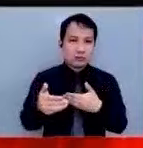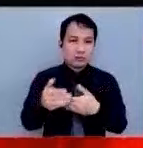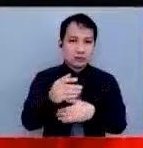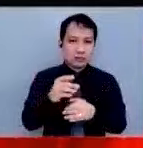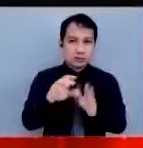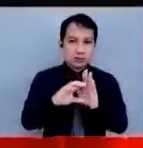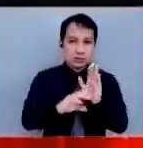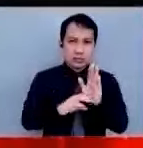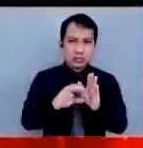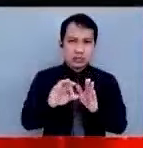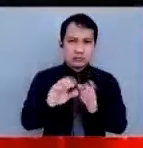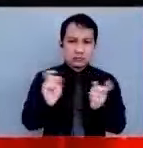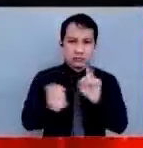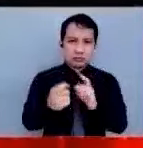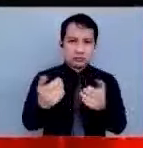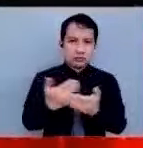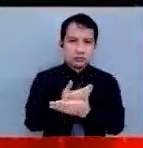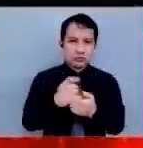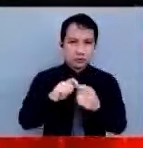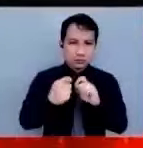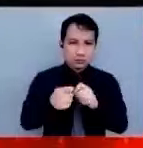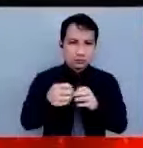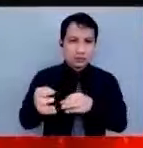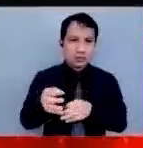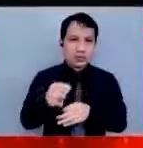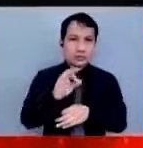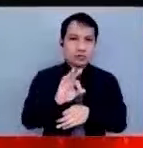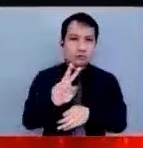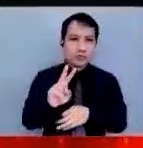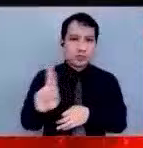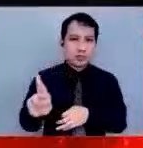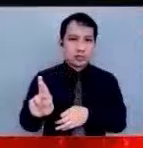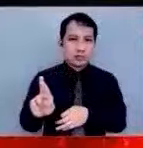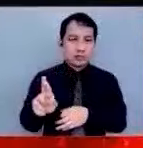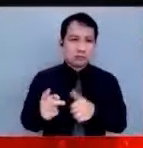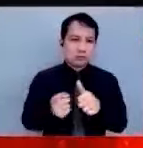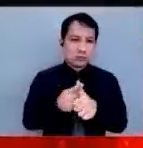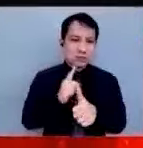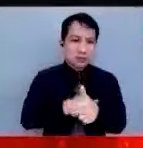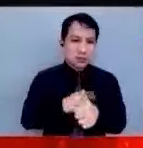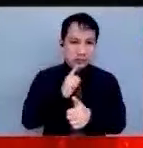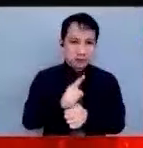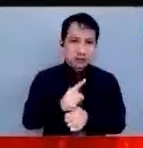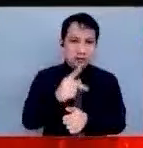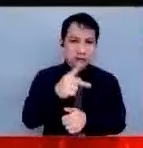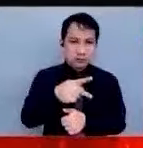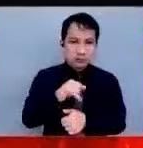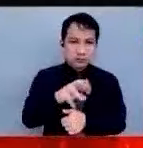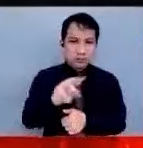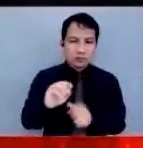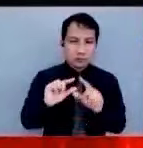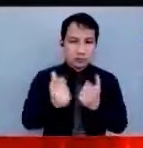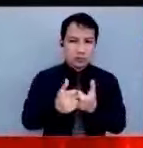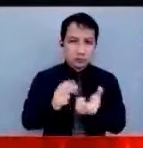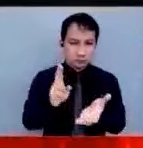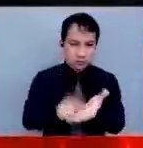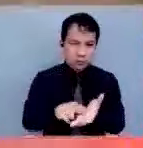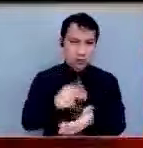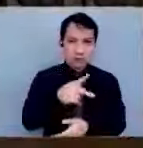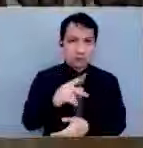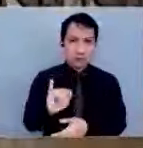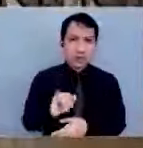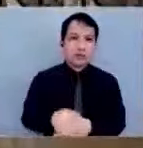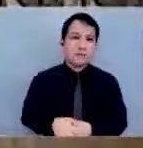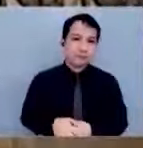at bigyan ng isa pang termino si FVR. Dito unang lumantad ang grupong pirma at ang panukala para sa People's Initiative.